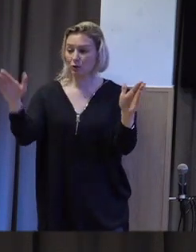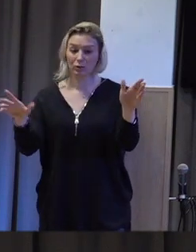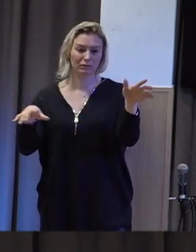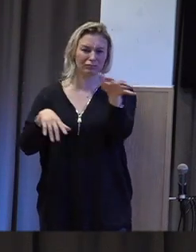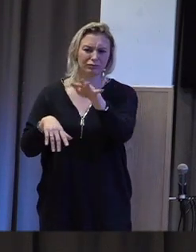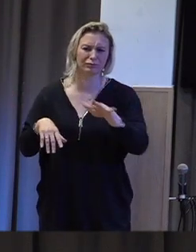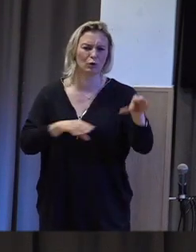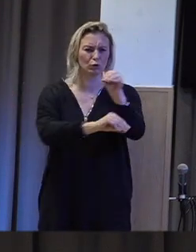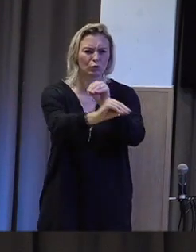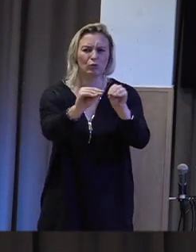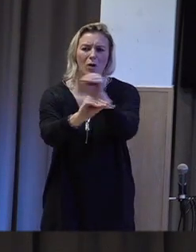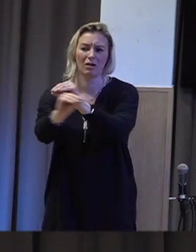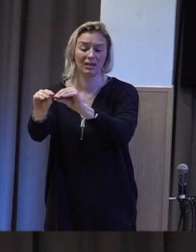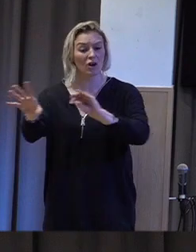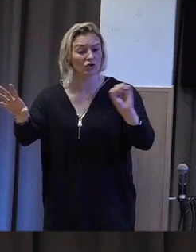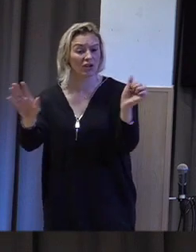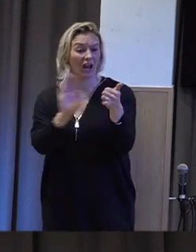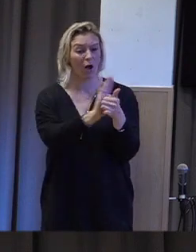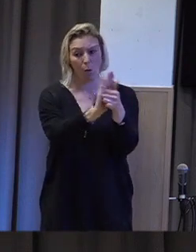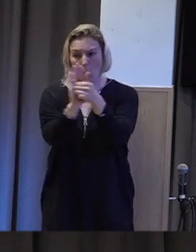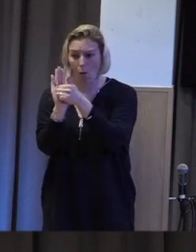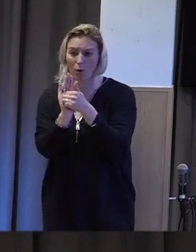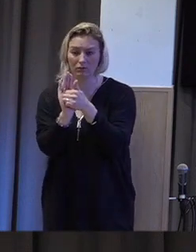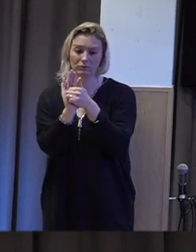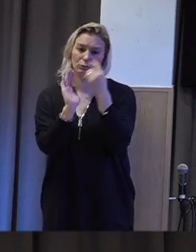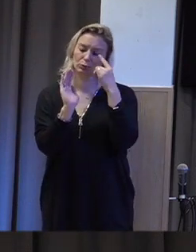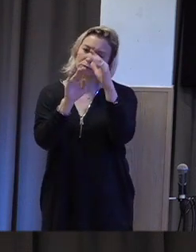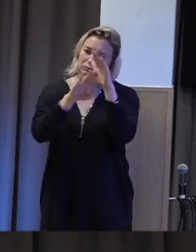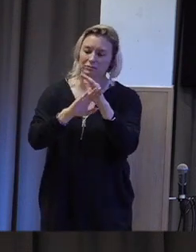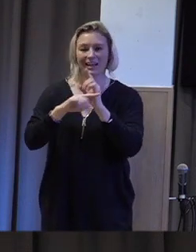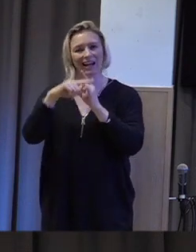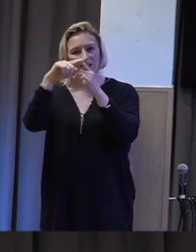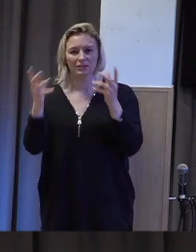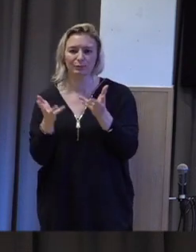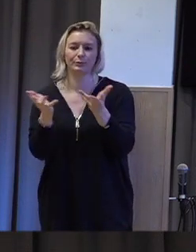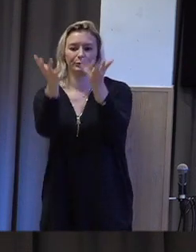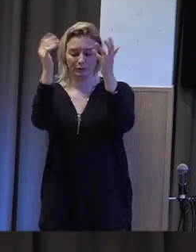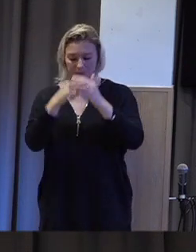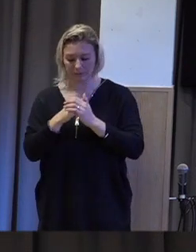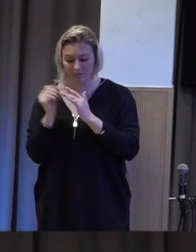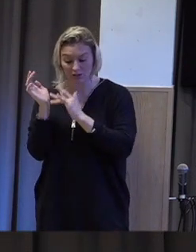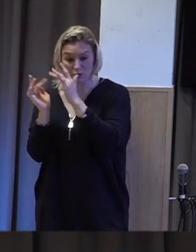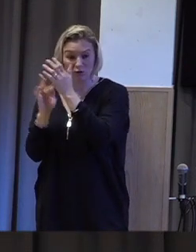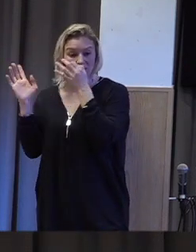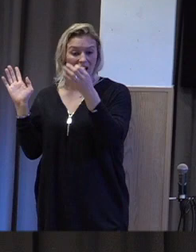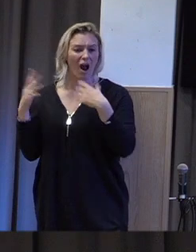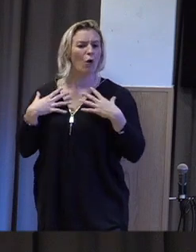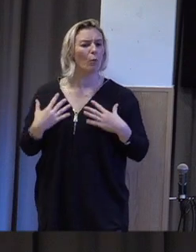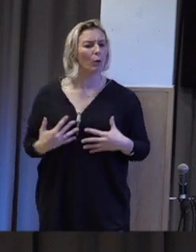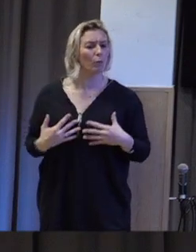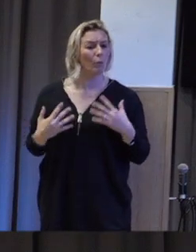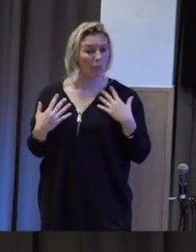autres. Et chacun a son rôle pour la beauté de l'Église. Jésus a dit, Ce n'est pas ceux qui se portent bien qui ont besoin de